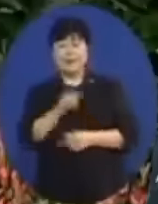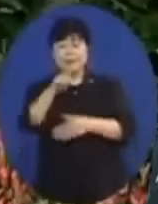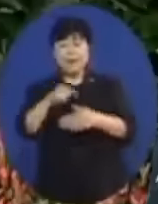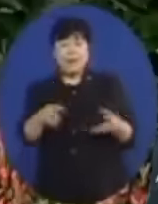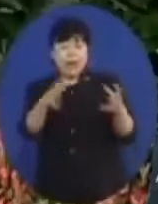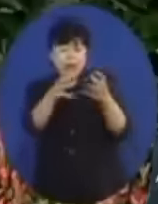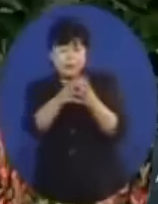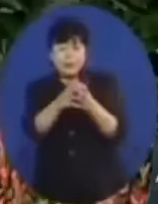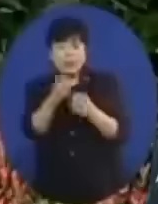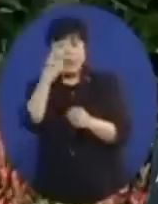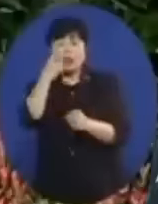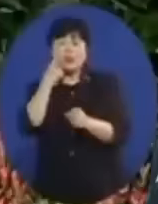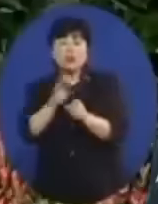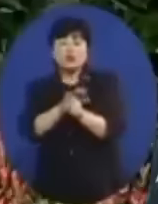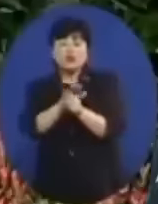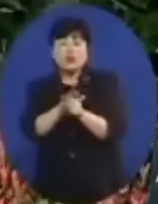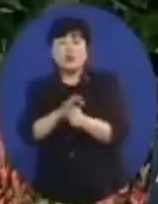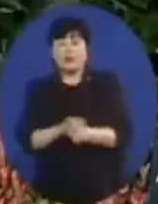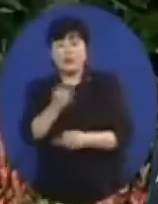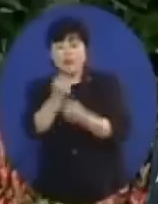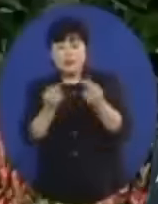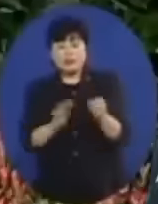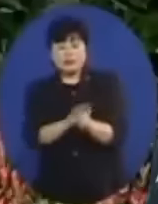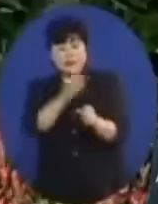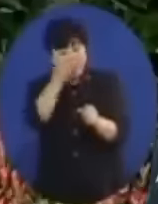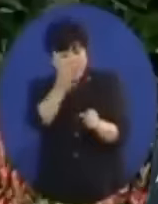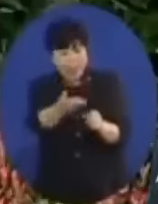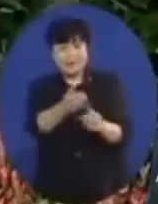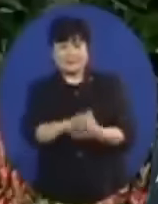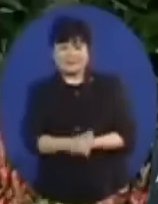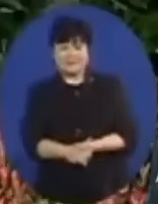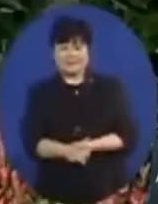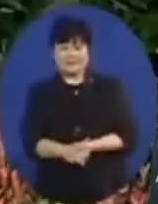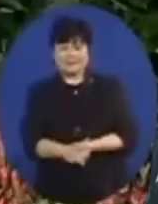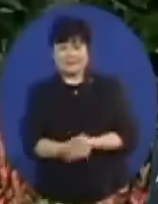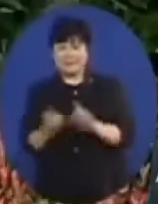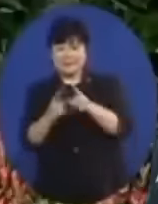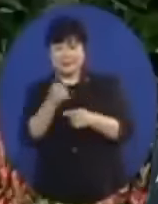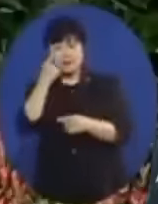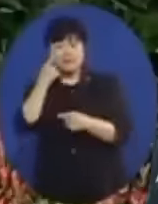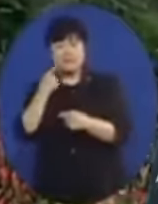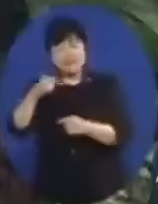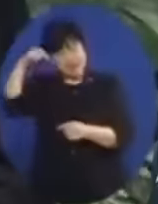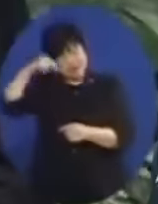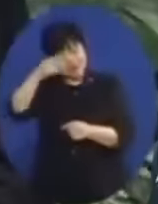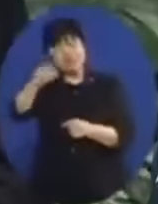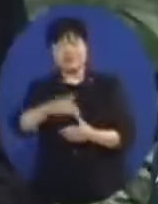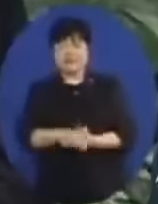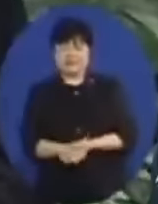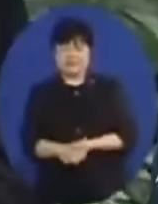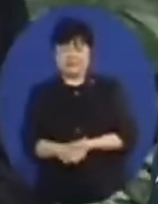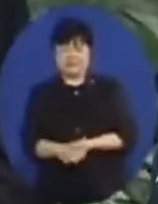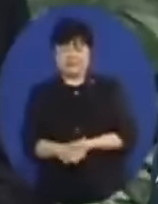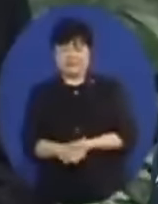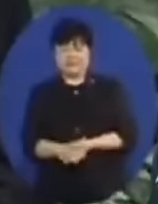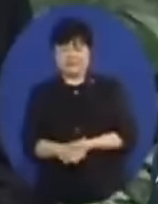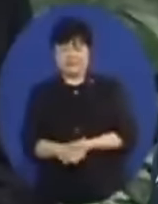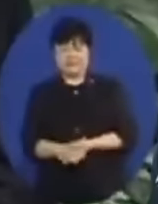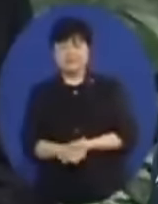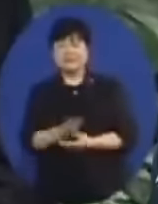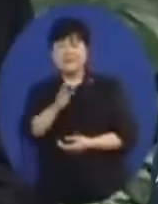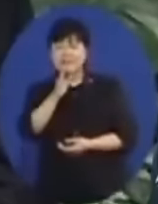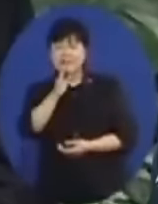마음을 같이하여 동정을 하고 형제를 사랑하고 서로 불쌍히 여기는 것입니다. 사실은